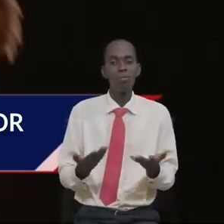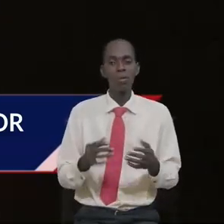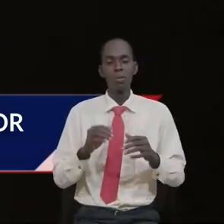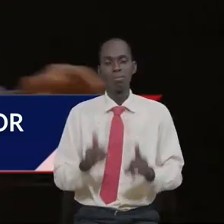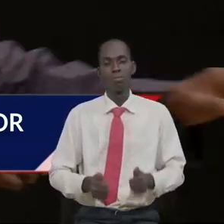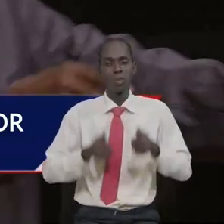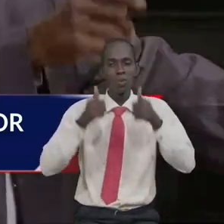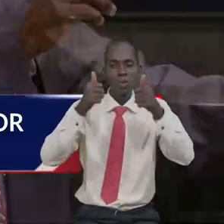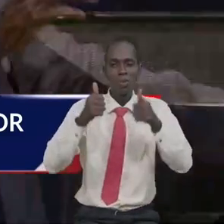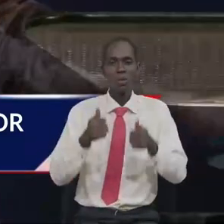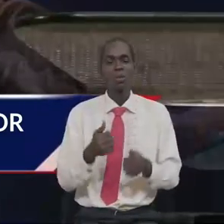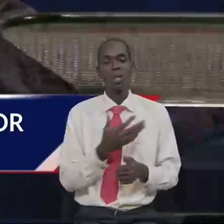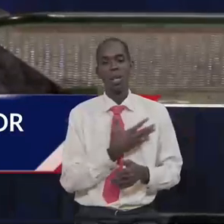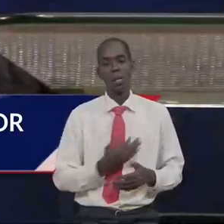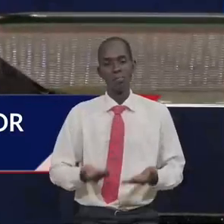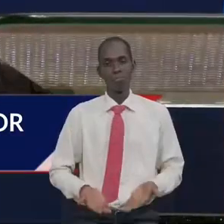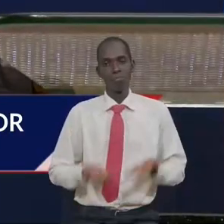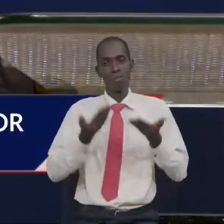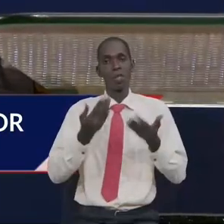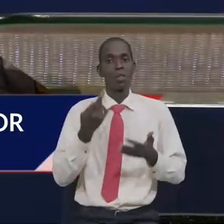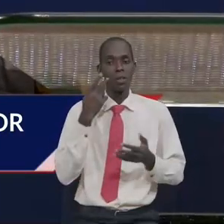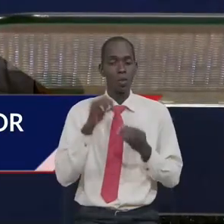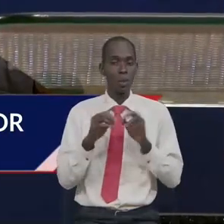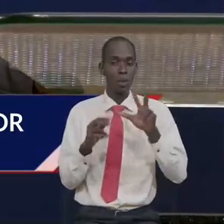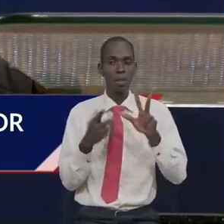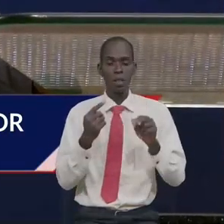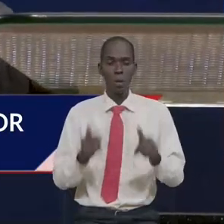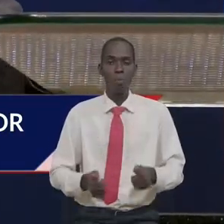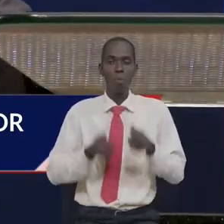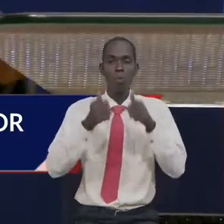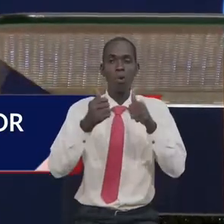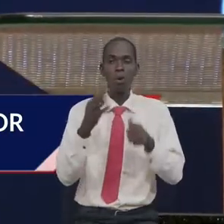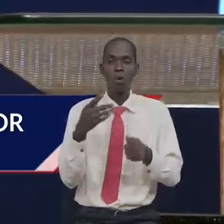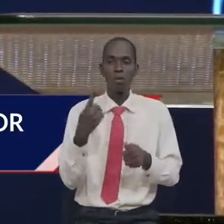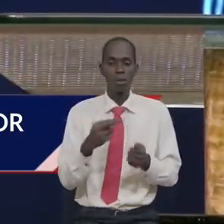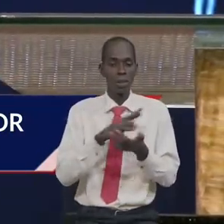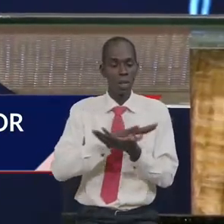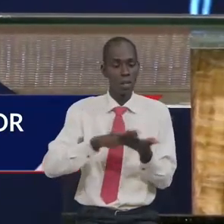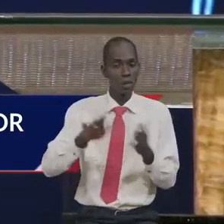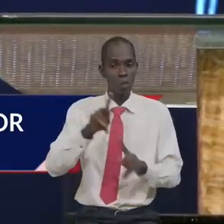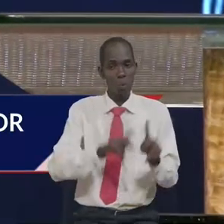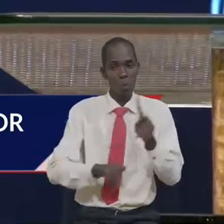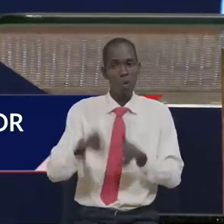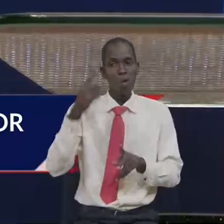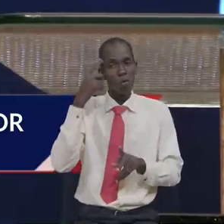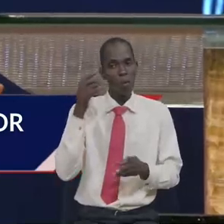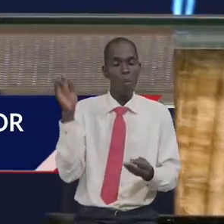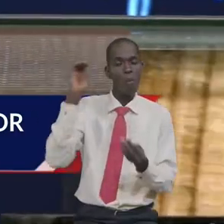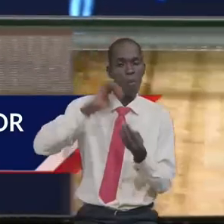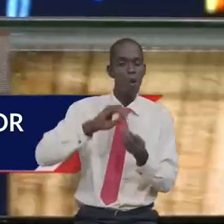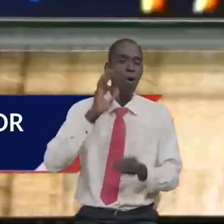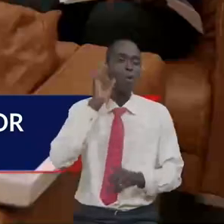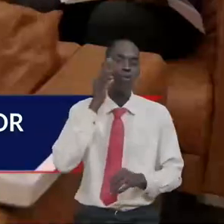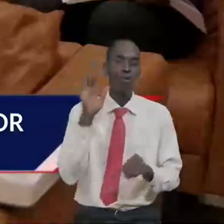l'exaltation, l'élévation. Troisième point, la promotion du juste pour plus de fructification, pour